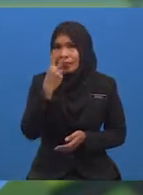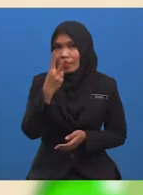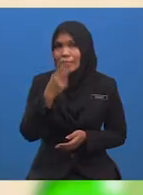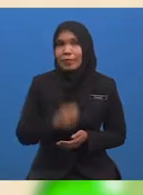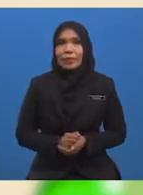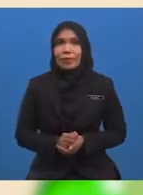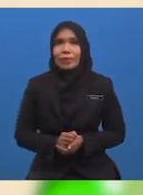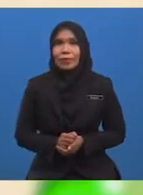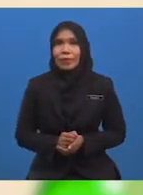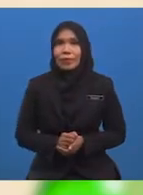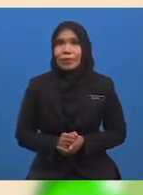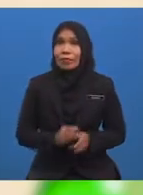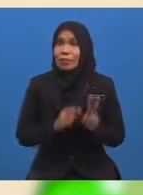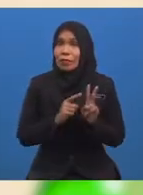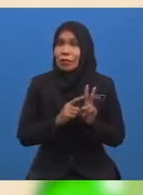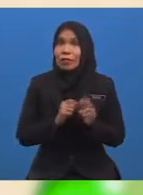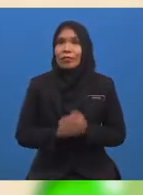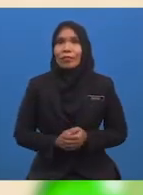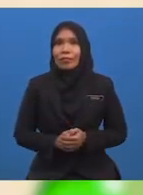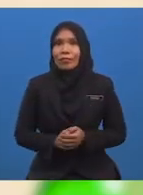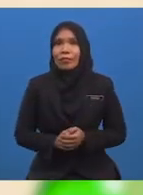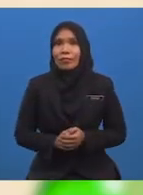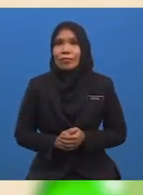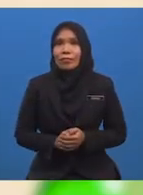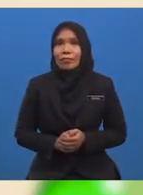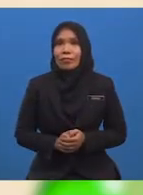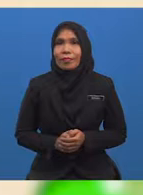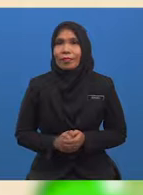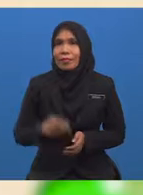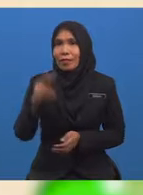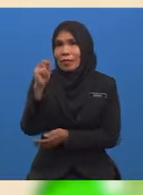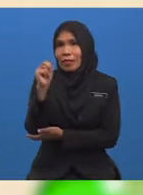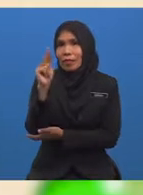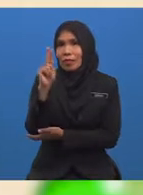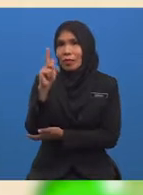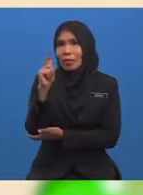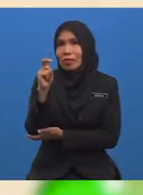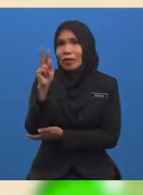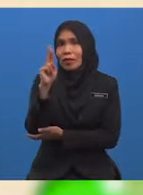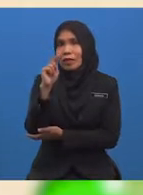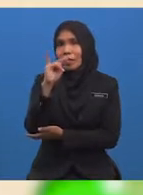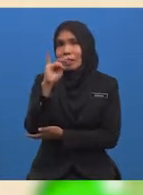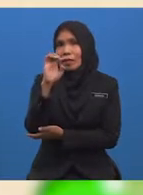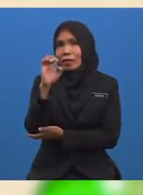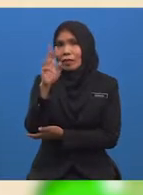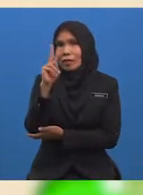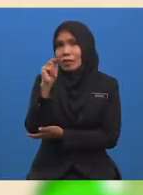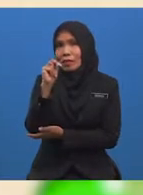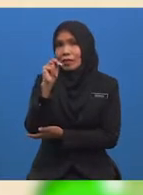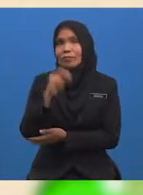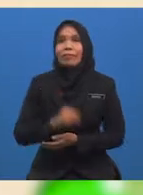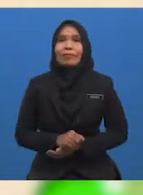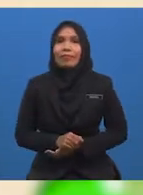dua. Uji kaji ini ialah tentang nutrien. Nutrien yang cikgu maksudkan di